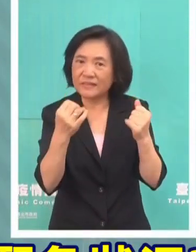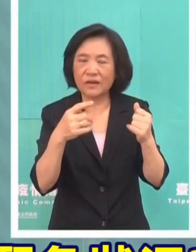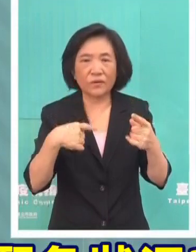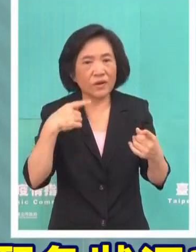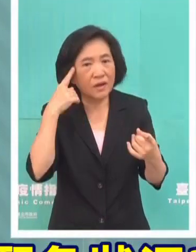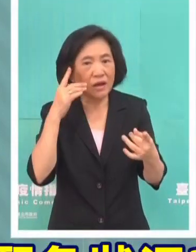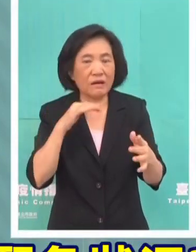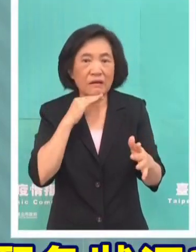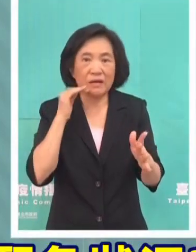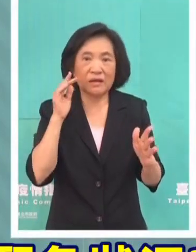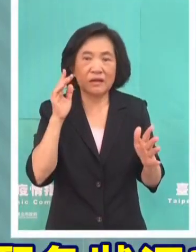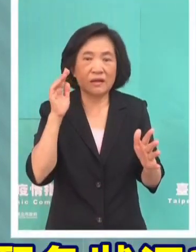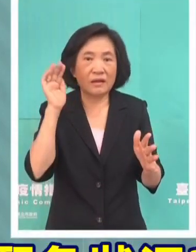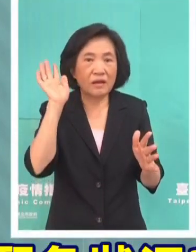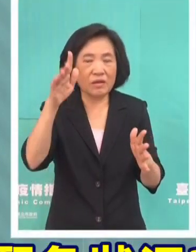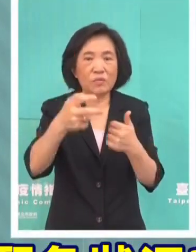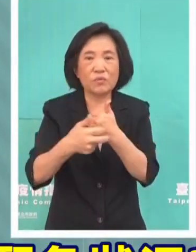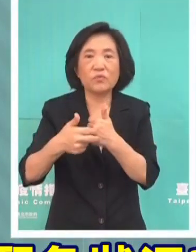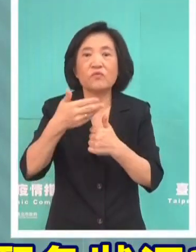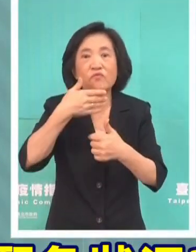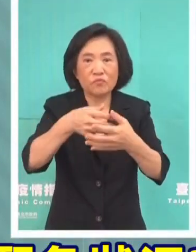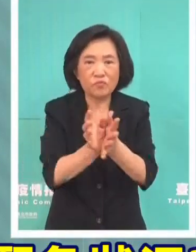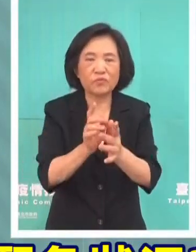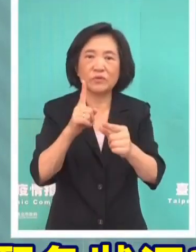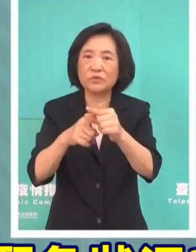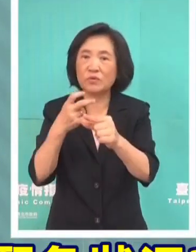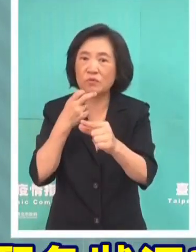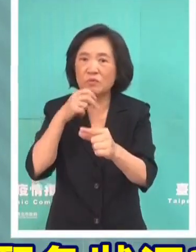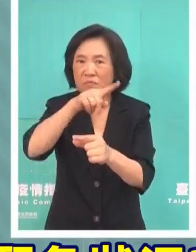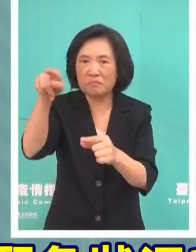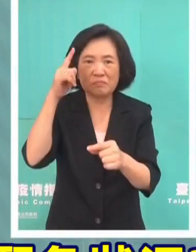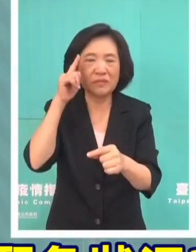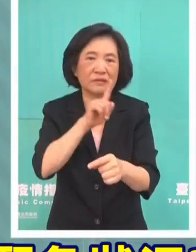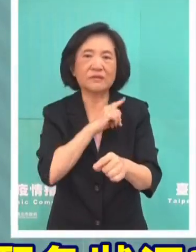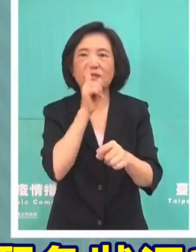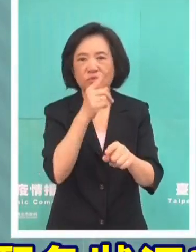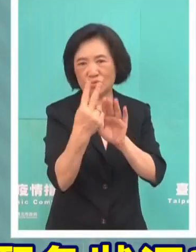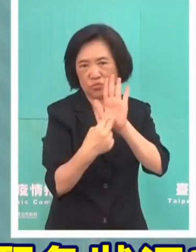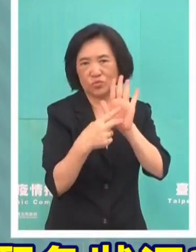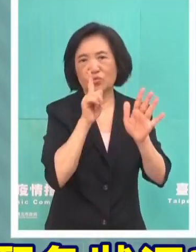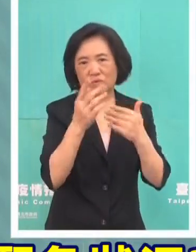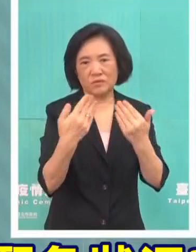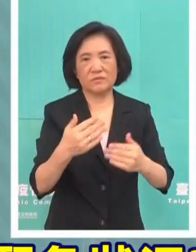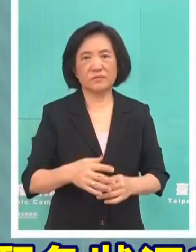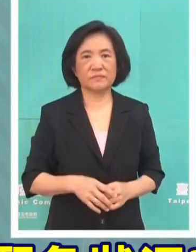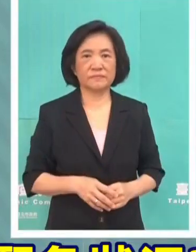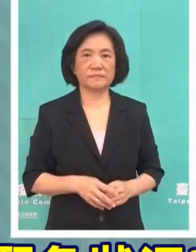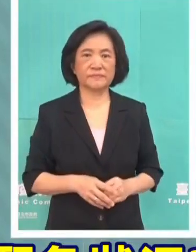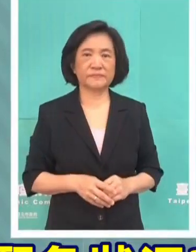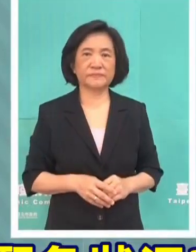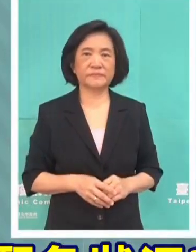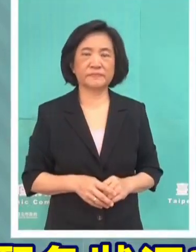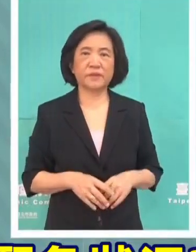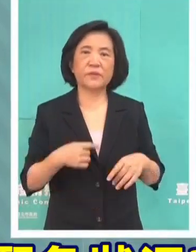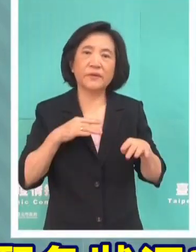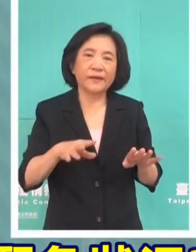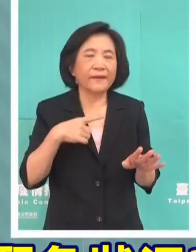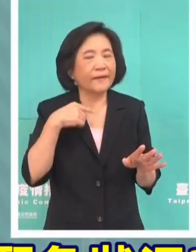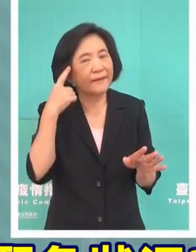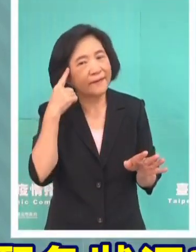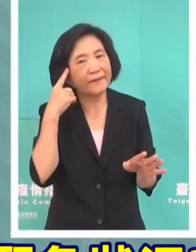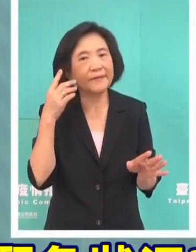才是到时候、哦、卫福部或是中央有关部门要去说明的。所以我倒觉得这样的、哦、还是一样的、